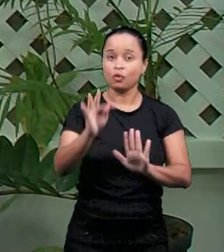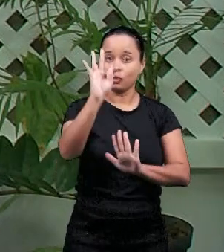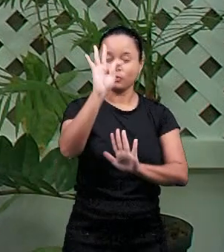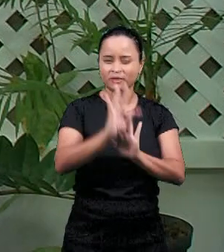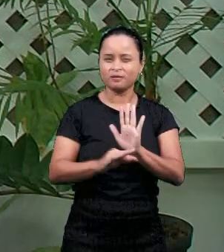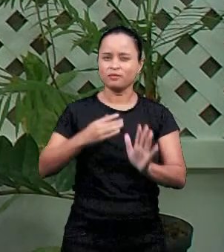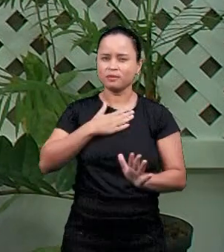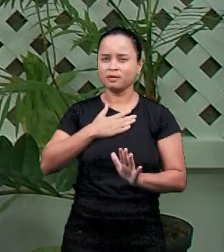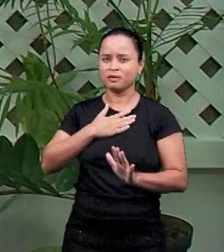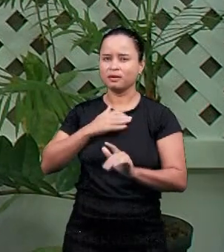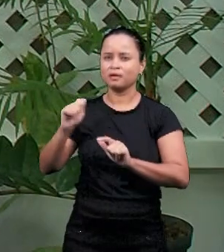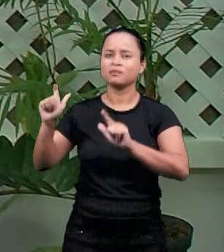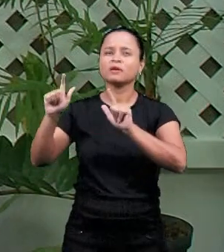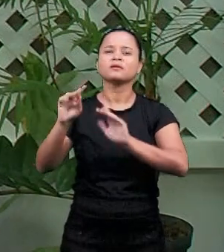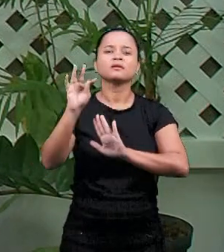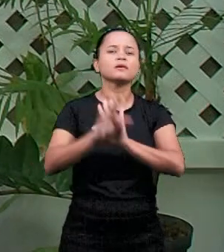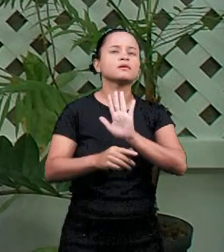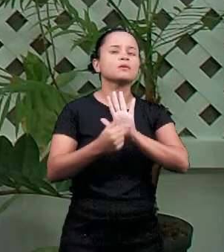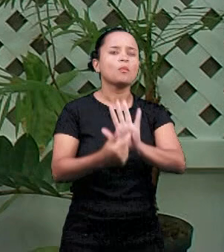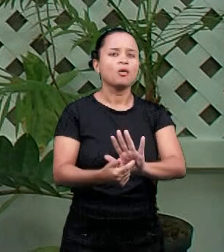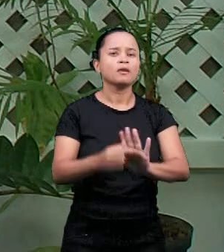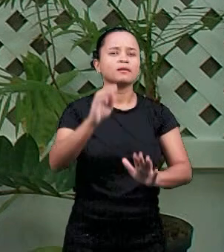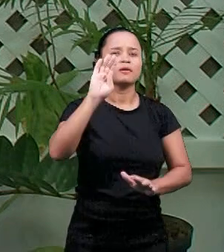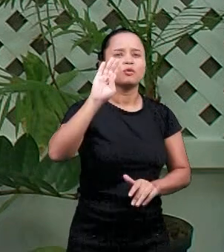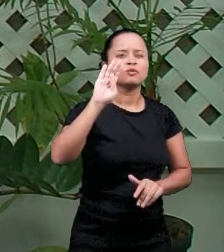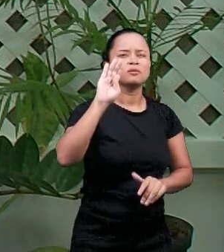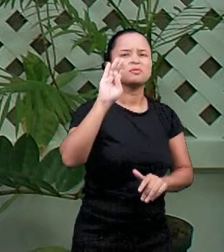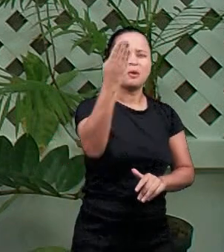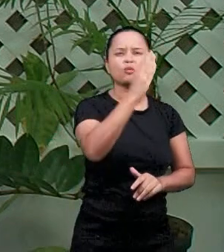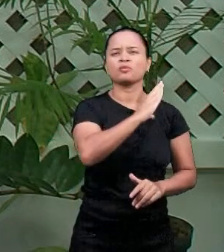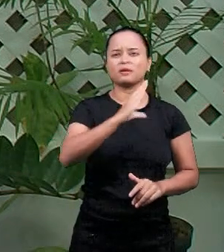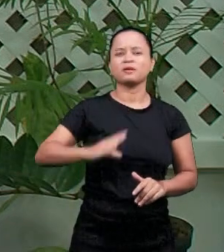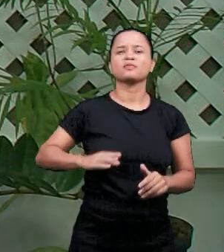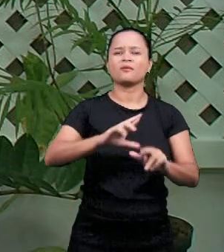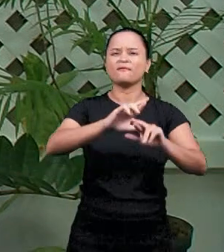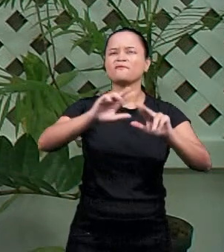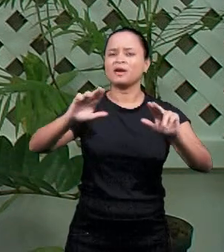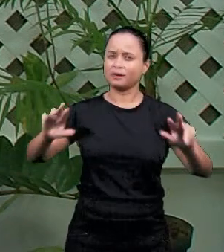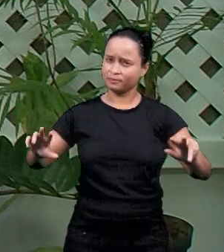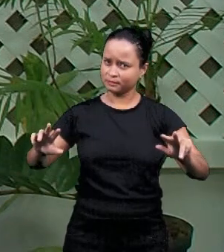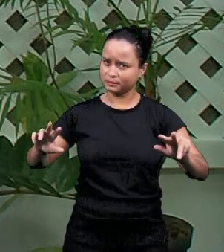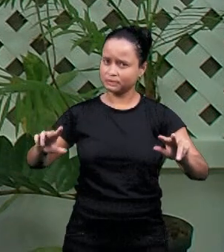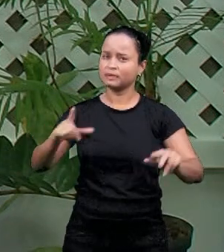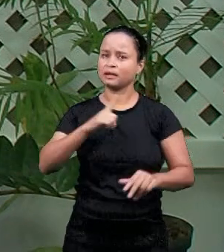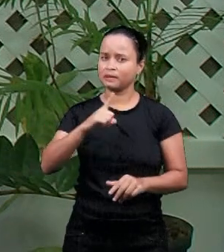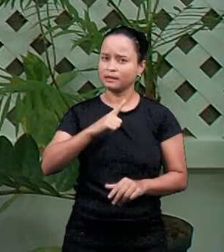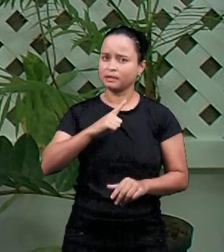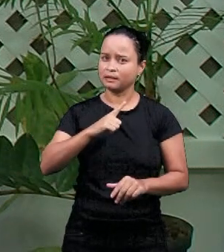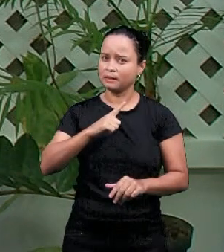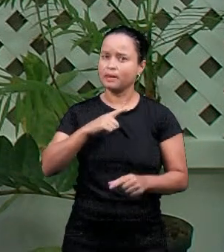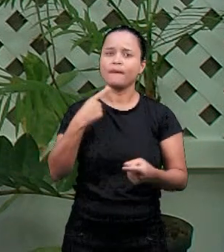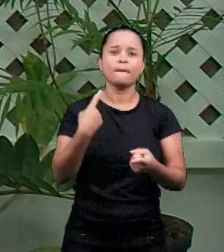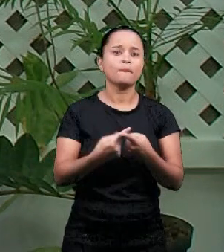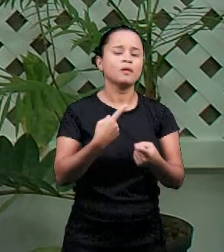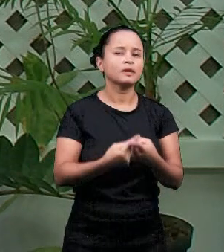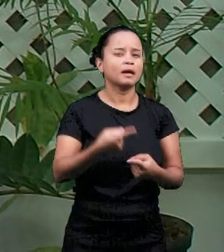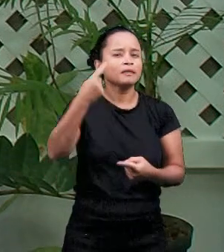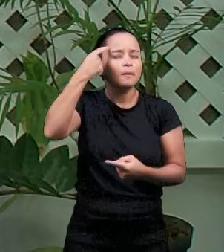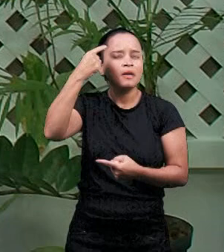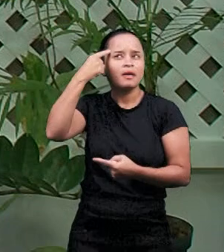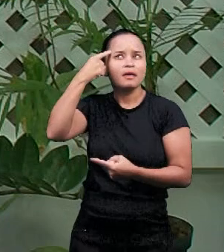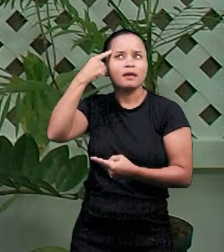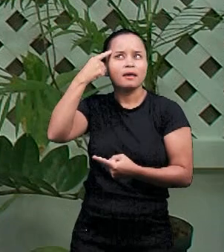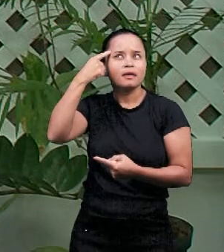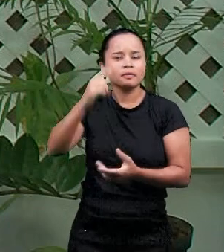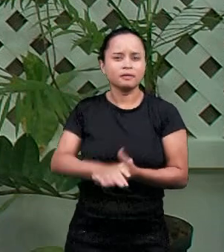qu'on puisse projeter ici les textes qui parlent de l'Antichrist. Quand on parle de l'Antichrist, vous pensez que c'est la figure d'un